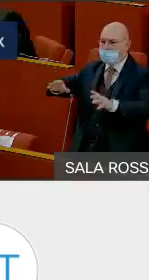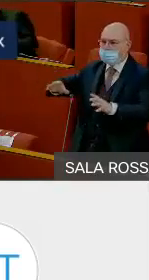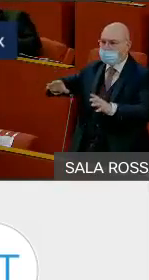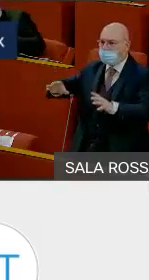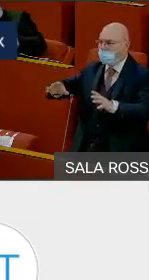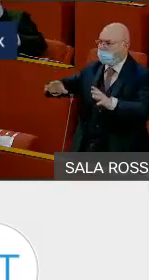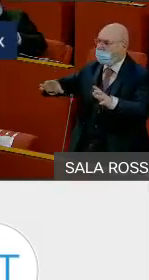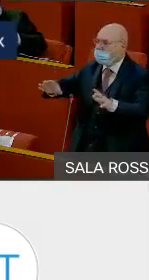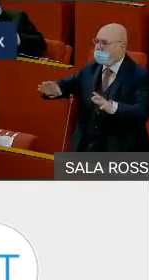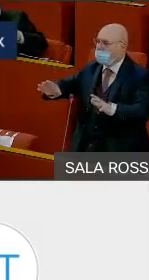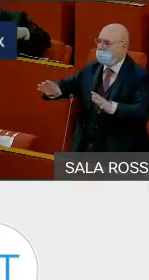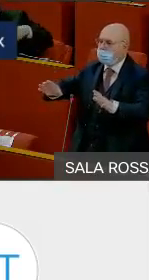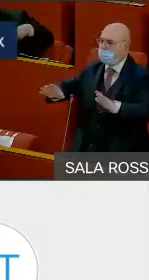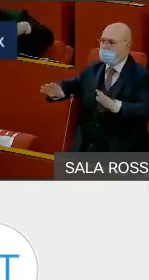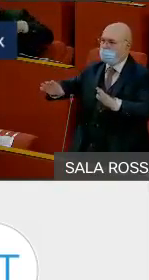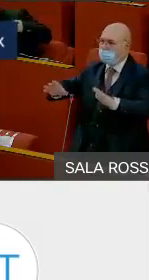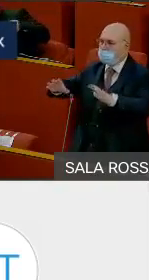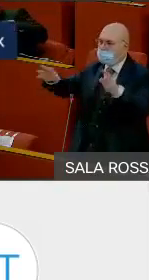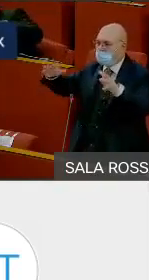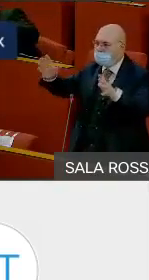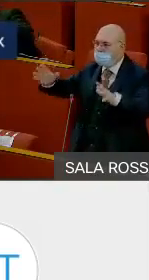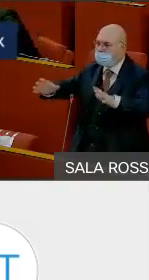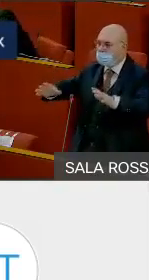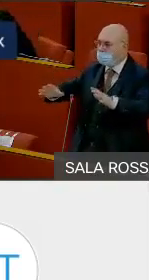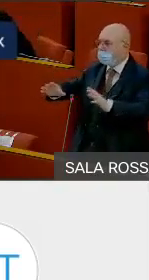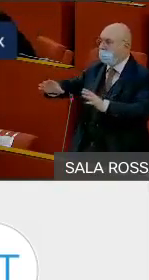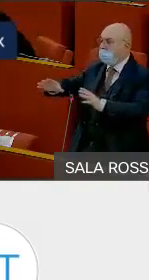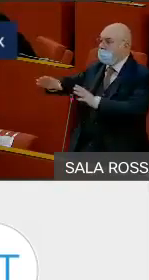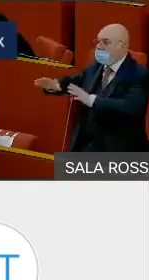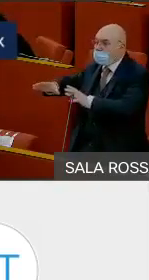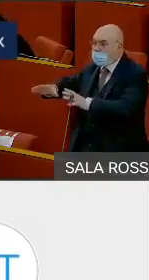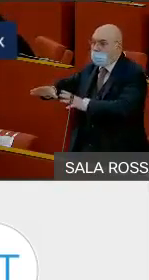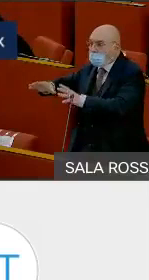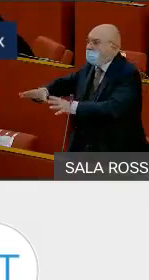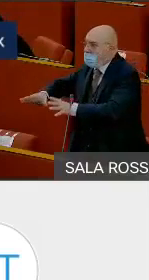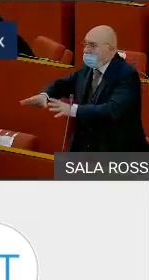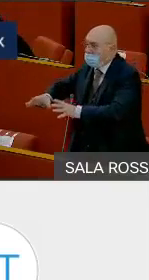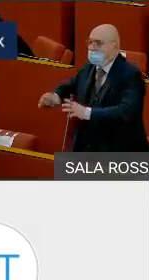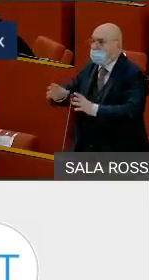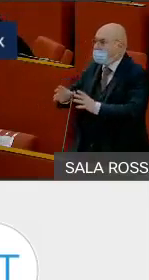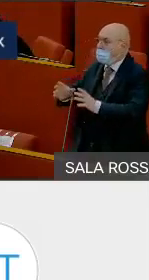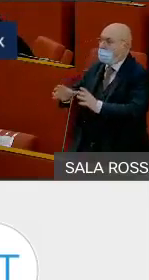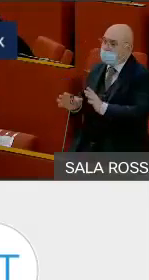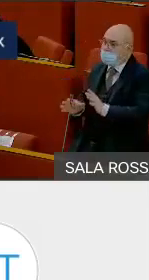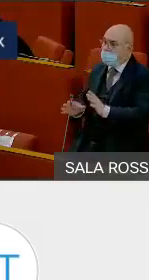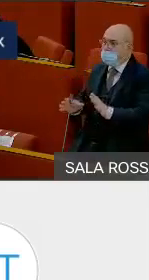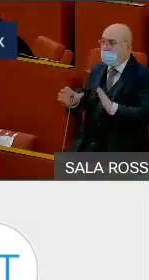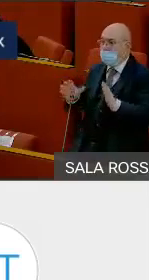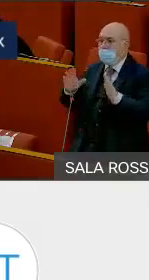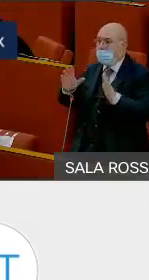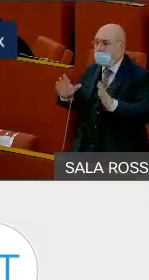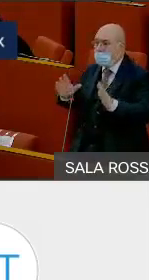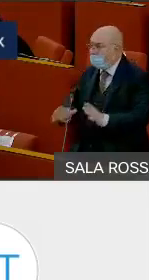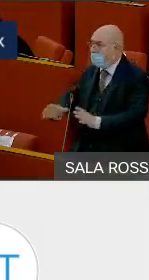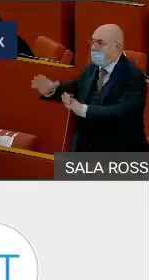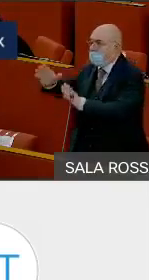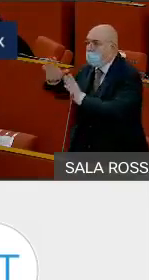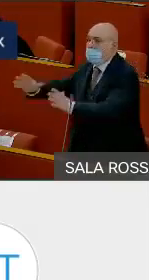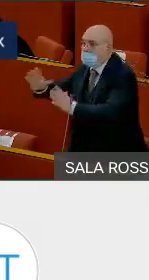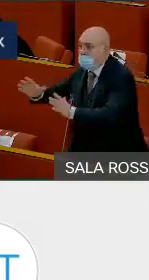funzionari presenti qualcuno c'era perché cambiati molti però l'ho chiamato io guardo mai affittato a